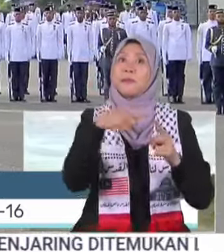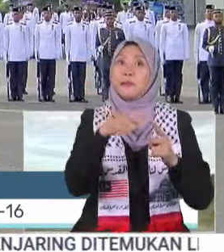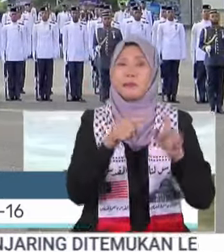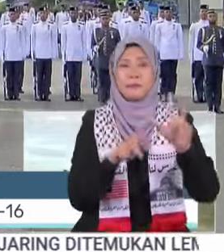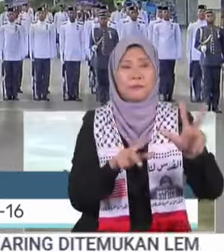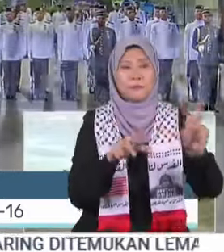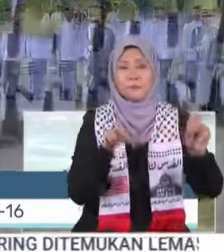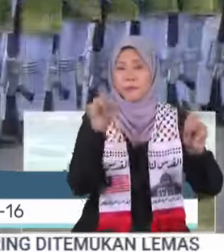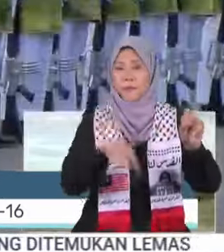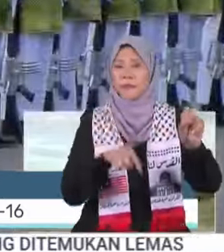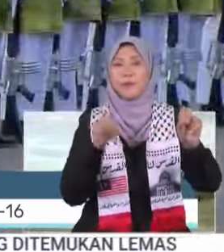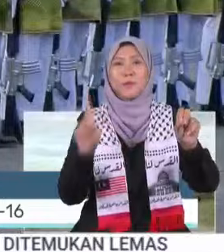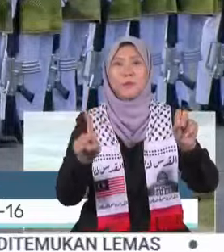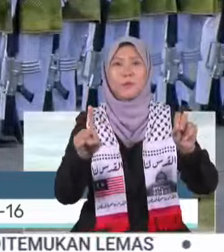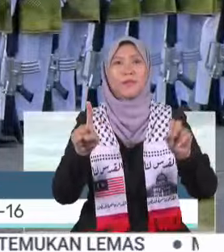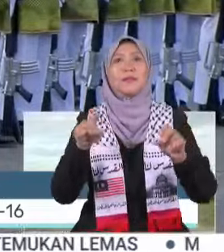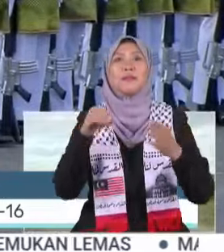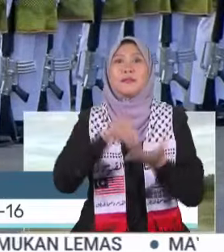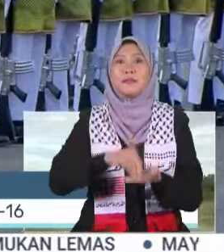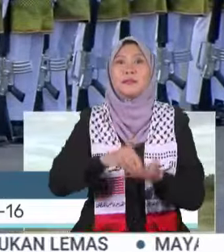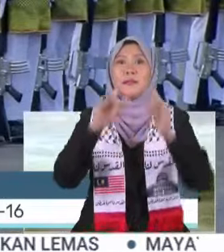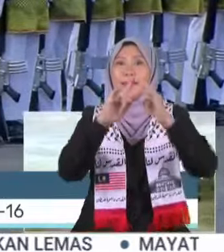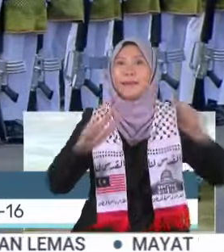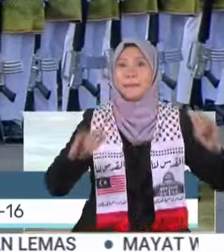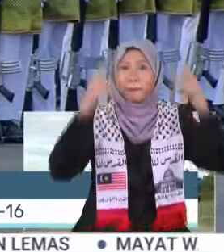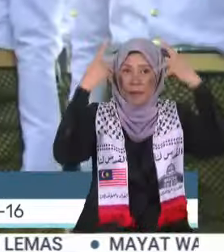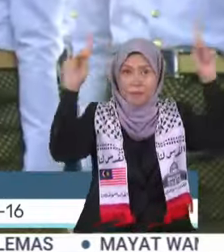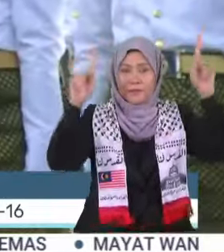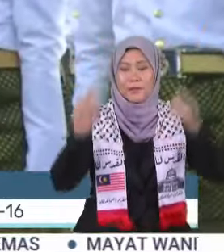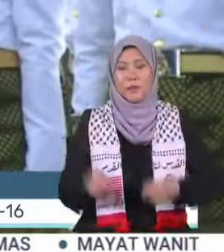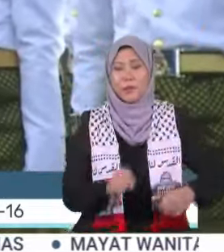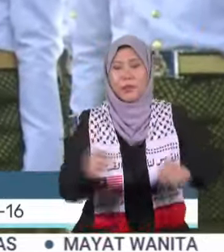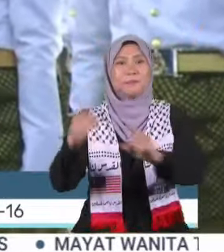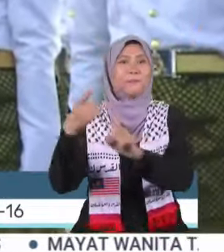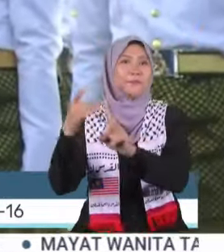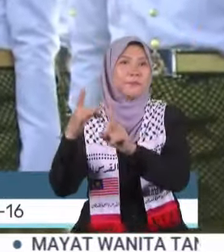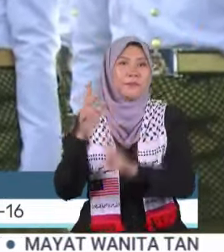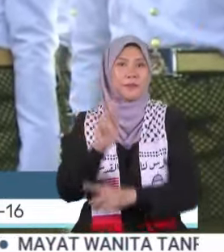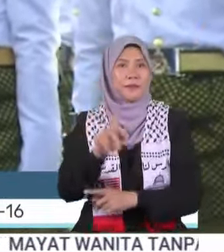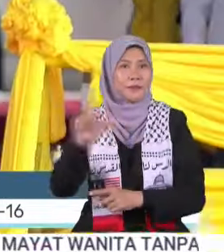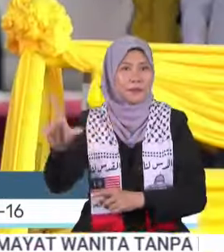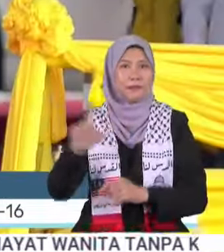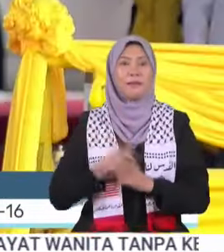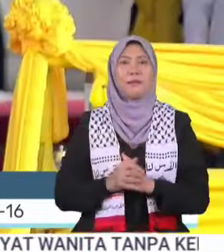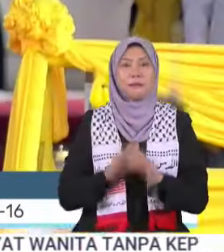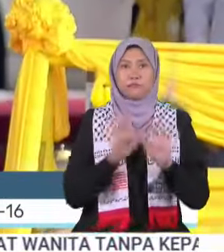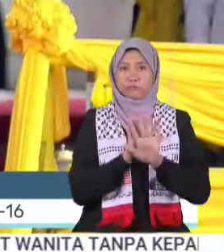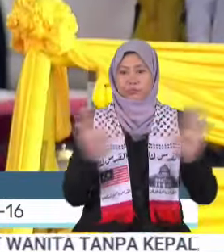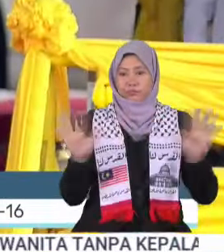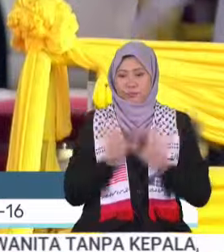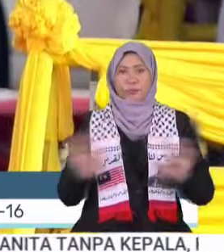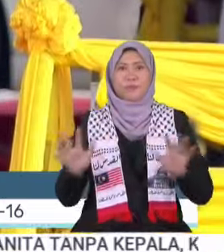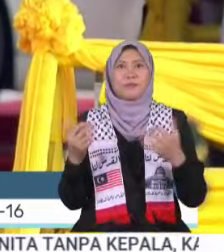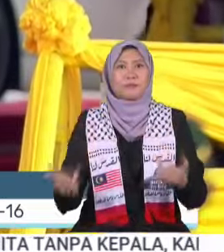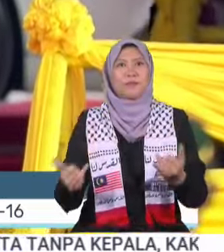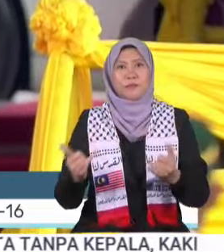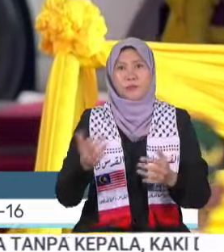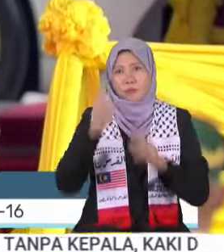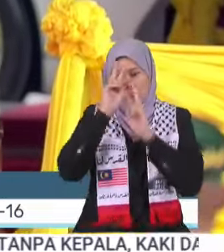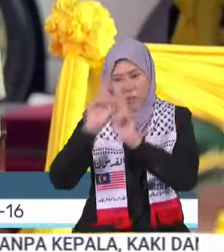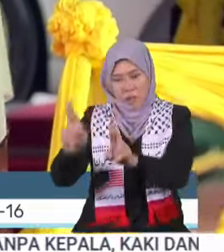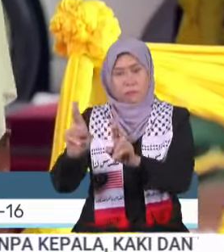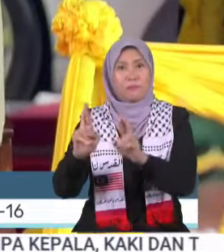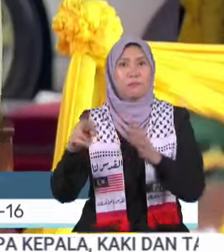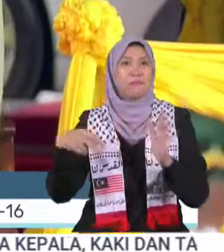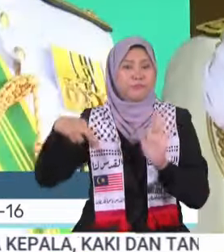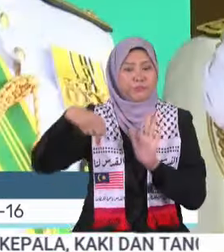ini yang berlangsung di kem sungai di kem perdana Sungai Besi Kuala Lumpur perbarisan juga menyaksikan terbang lintas hormat